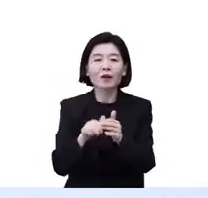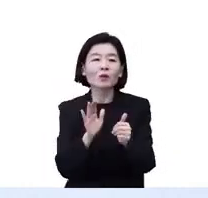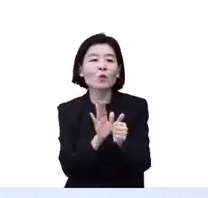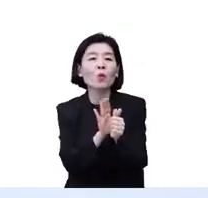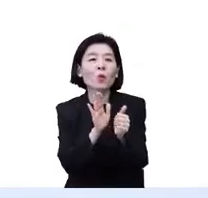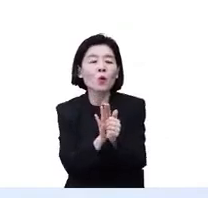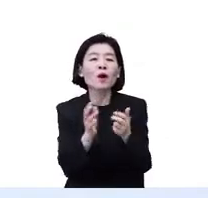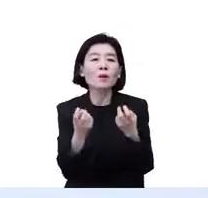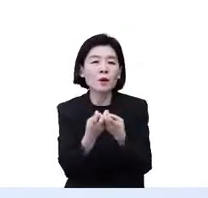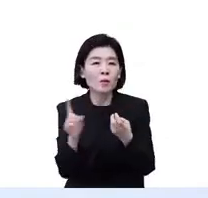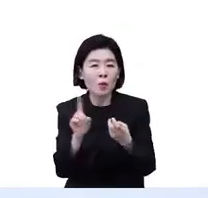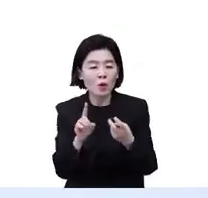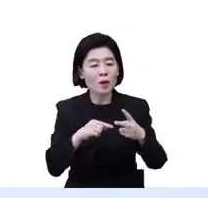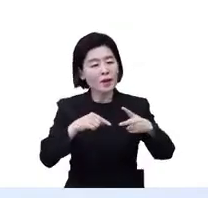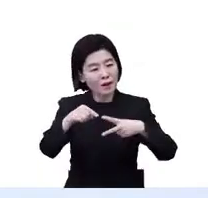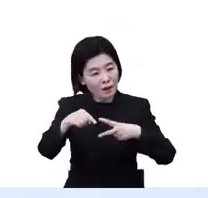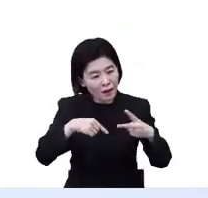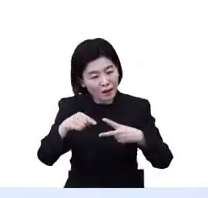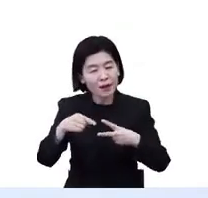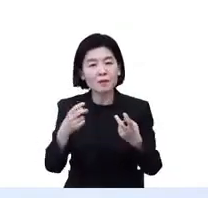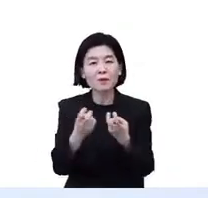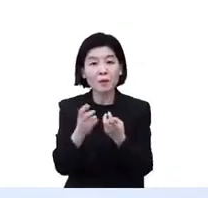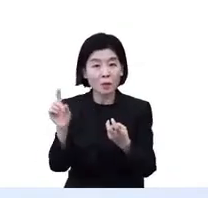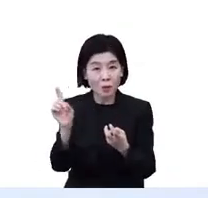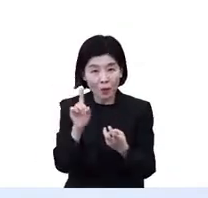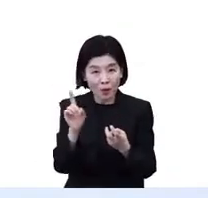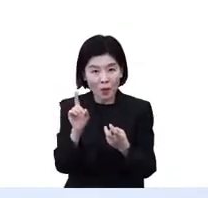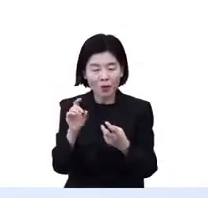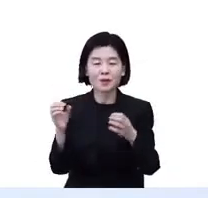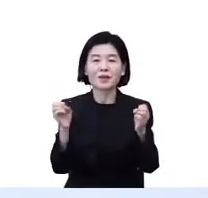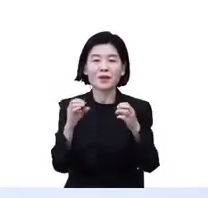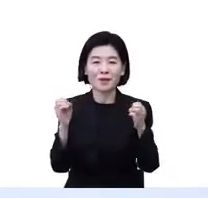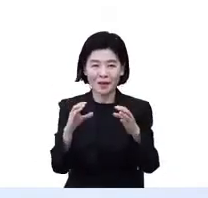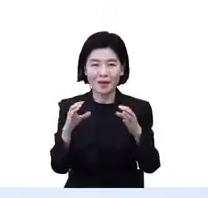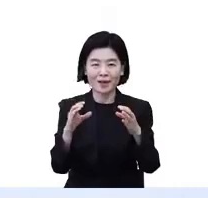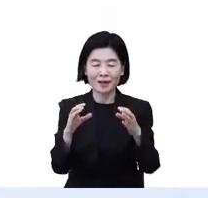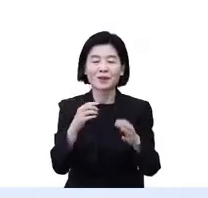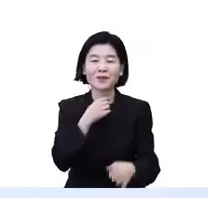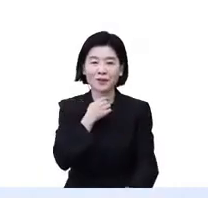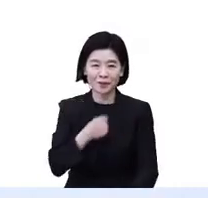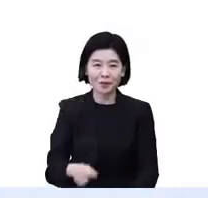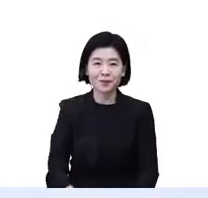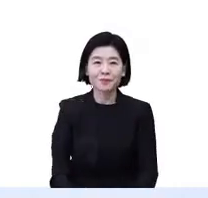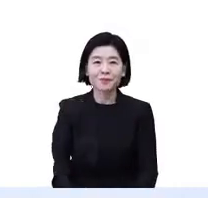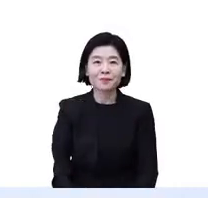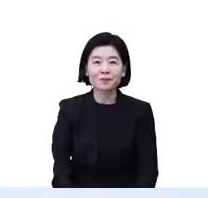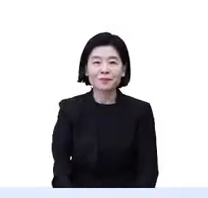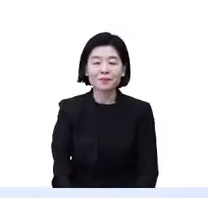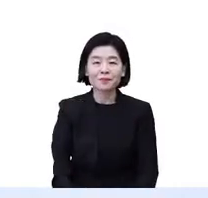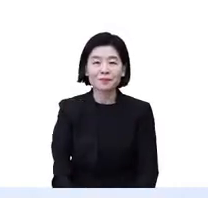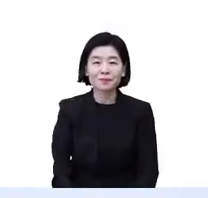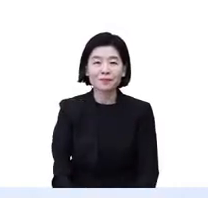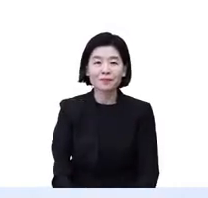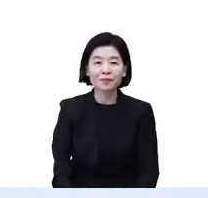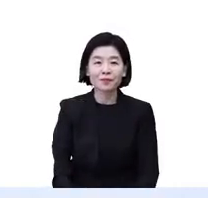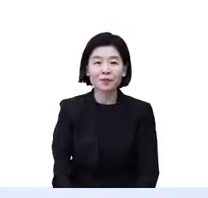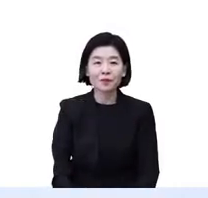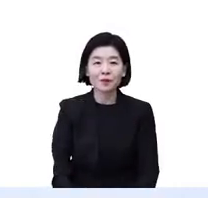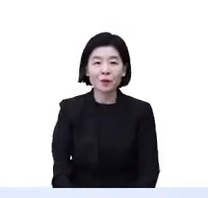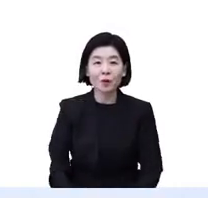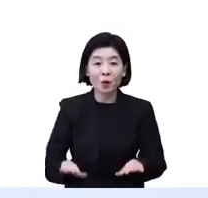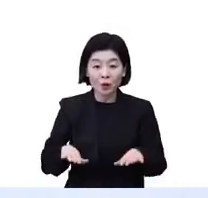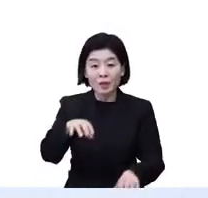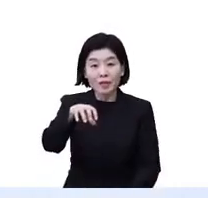어떻게 이해하고 또 어떻게 도와줄 수 있는지 이야기 나눠보는 시간 가져보도록 하겠습니다. 자, 오늘은